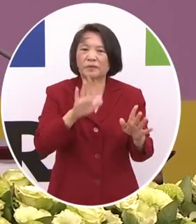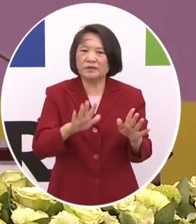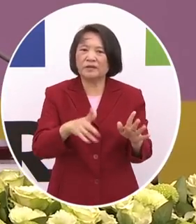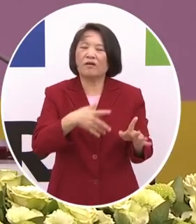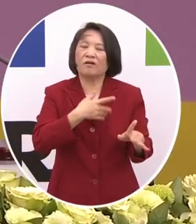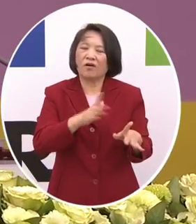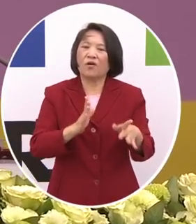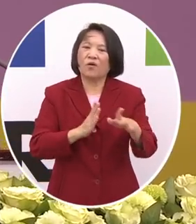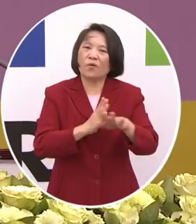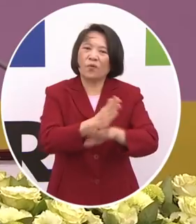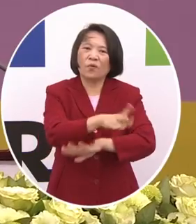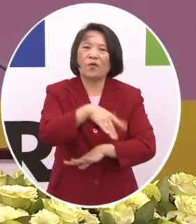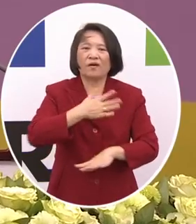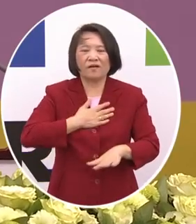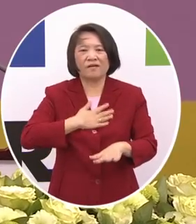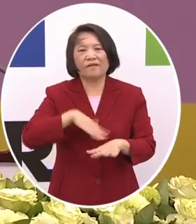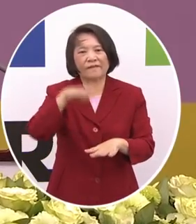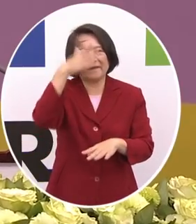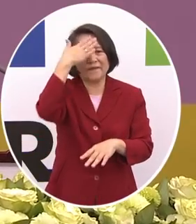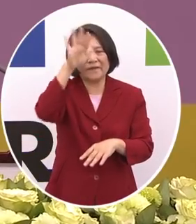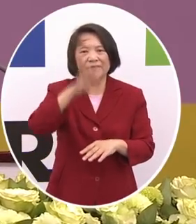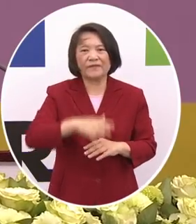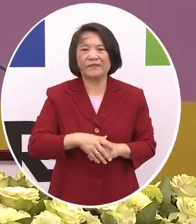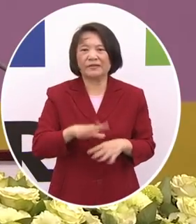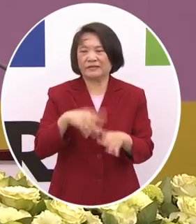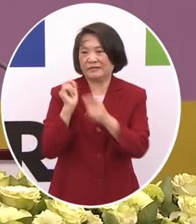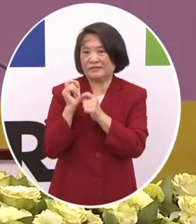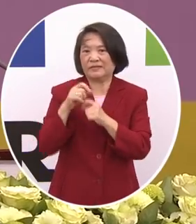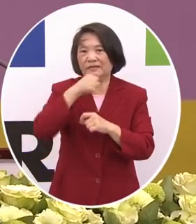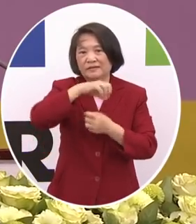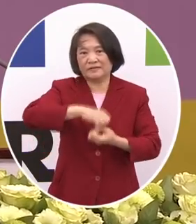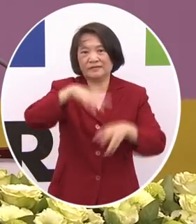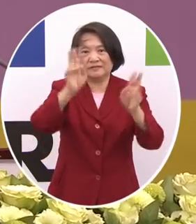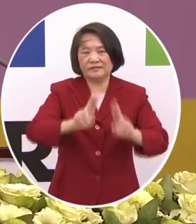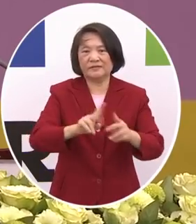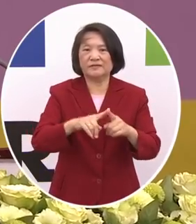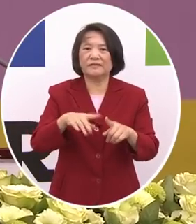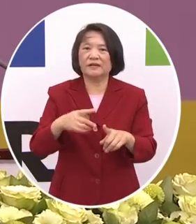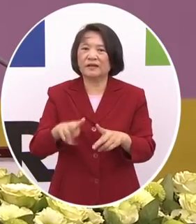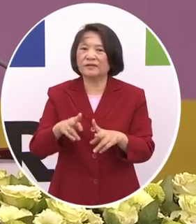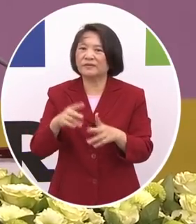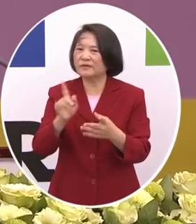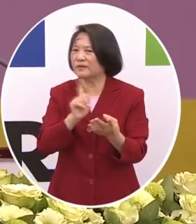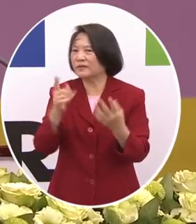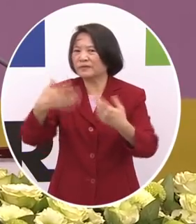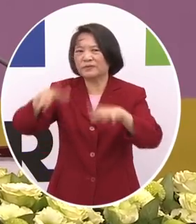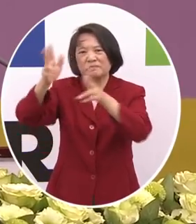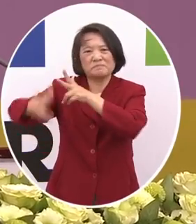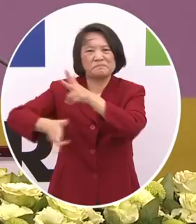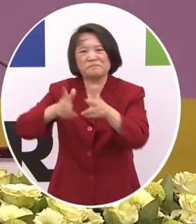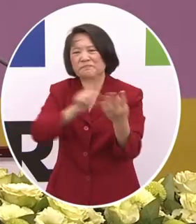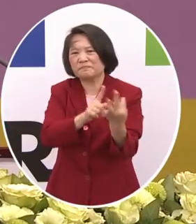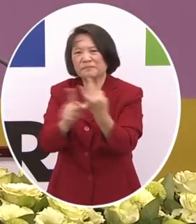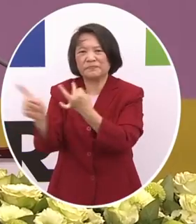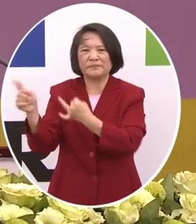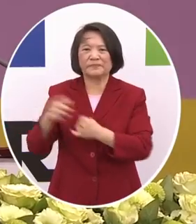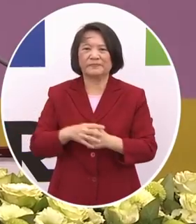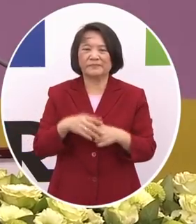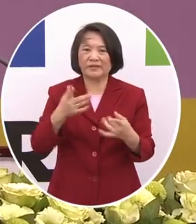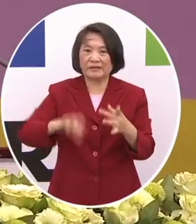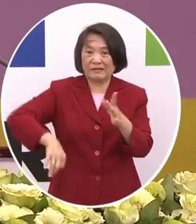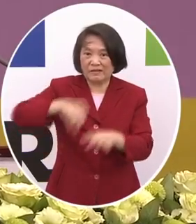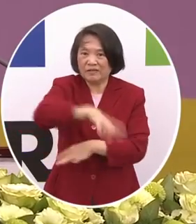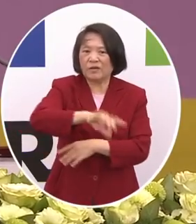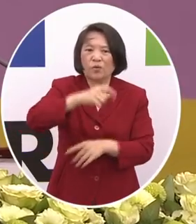了挑战。前阵子，台积电、华邦电、立晶等大厂都加码投资台